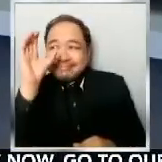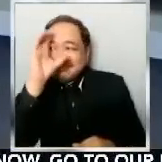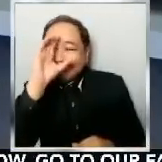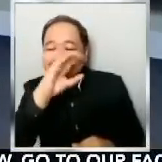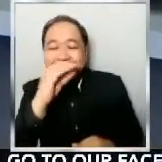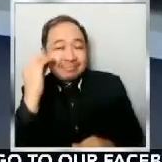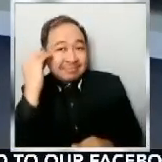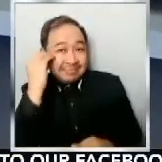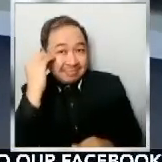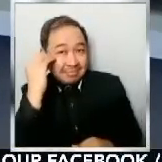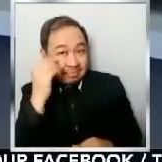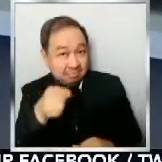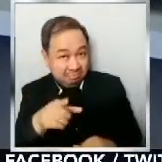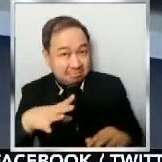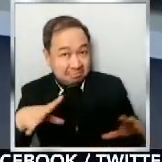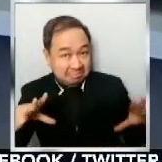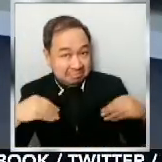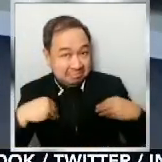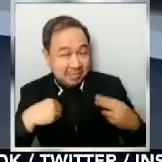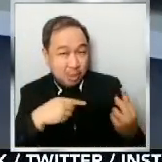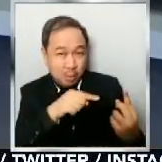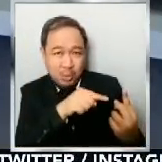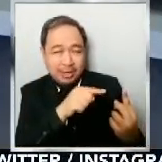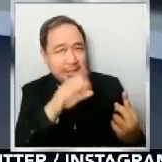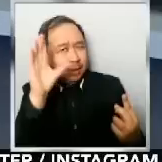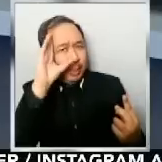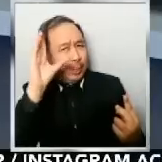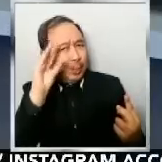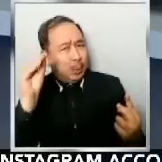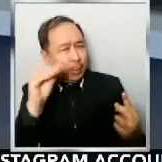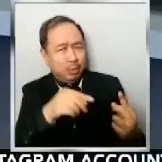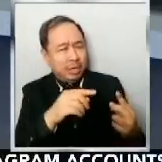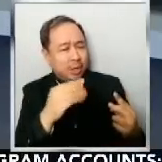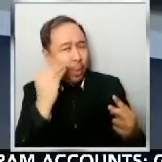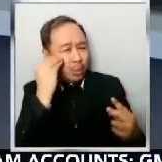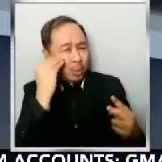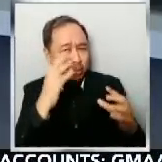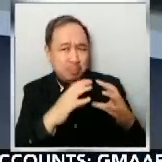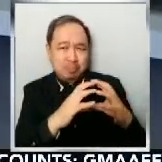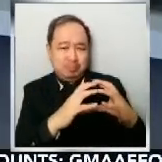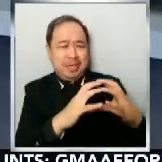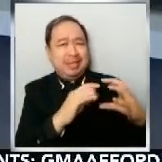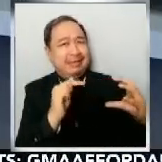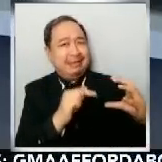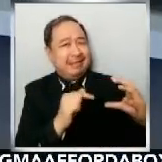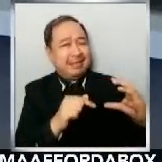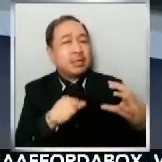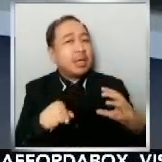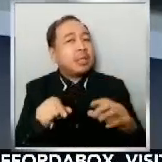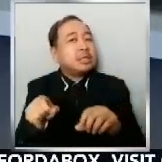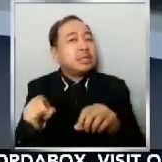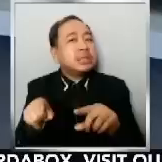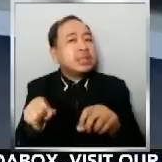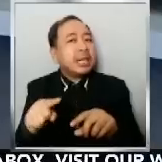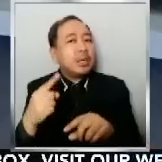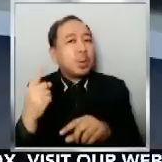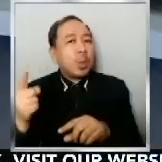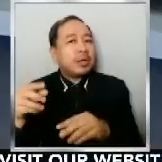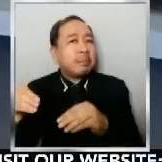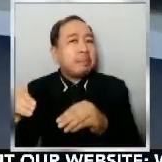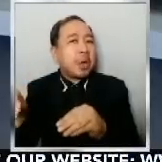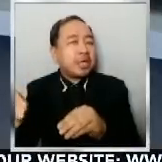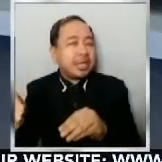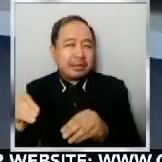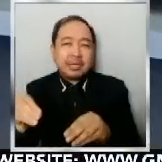sa inyo ang isang uri niyan na kasing laki raw ng mansanas? Bulto-bulto raw ang ibinebentang ganyan sa isang pamilihan, pero